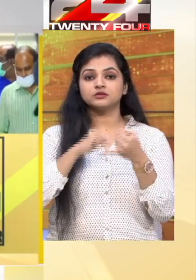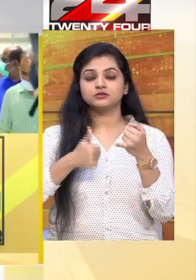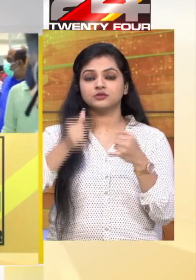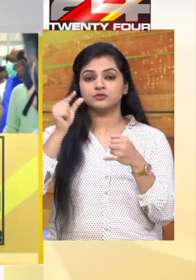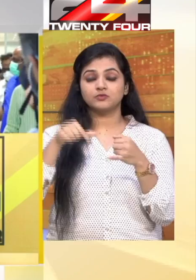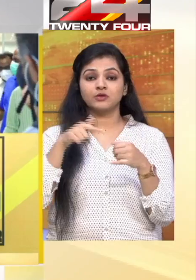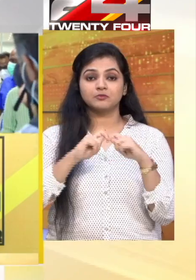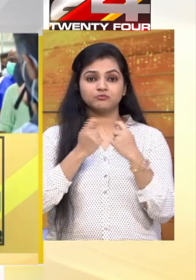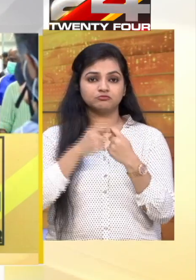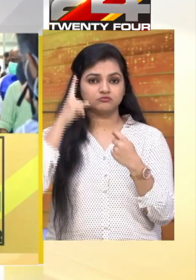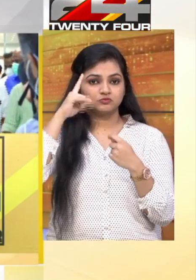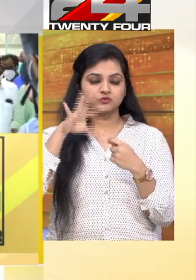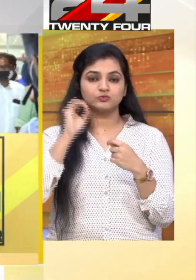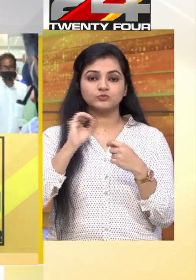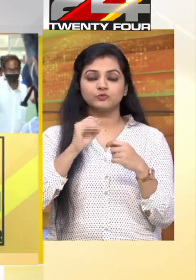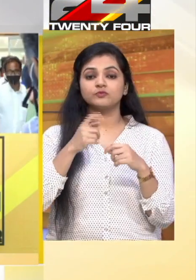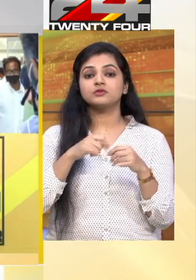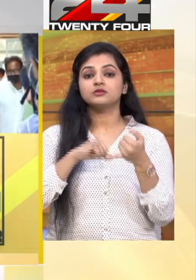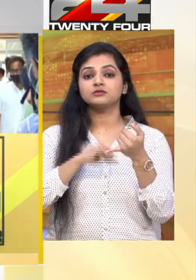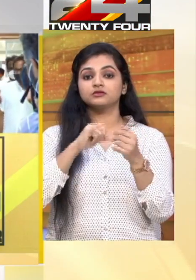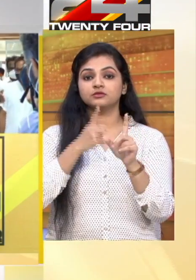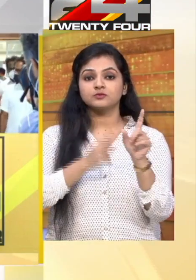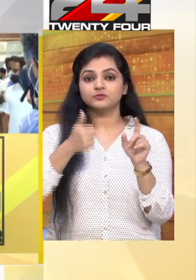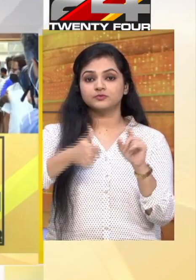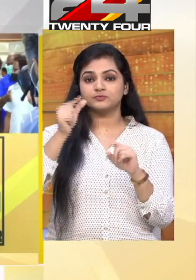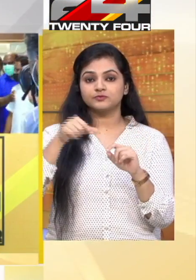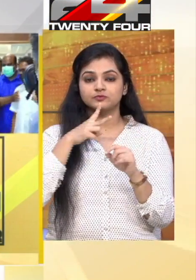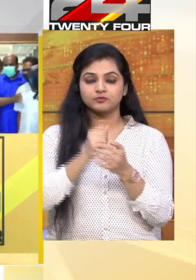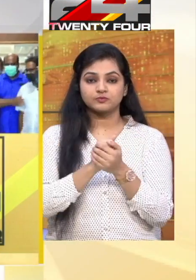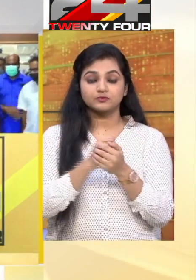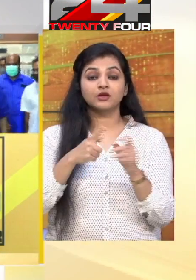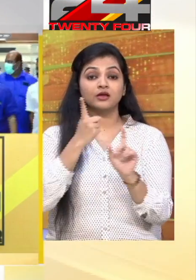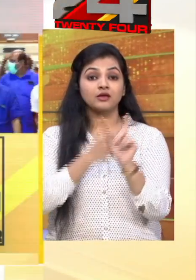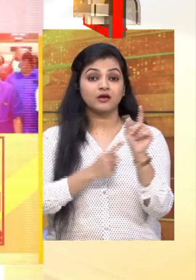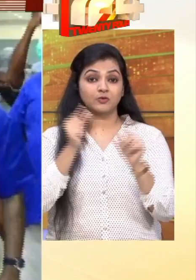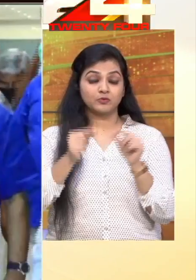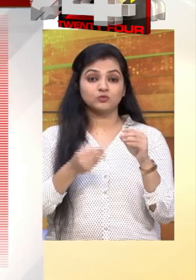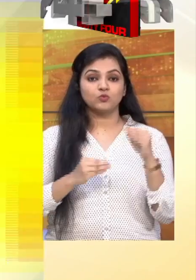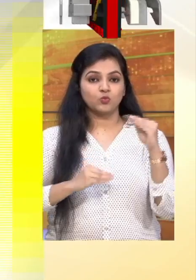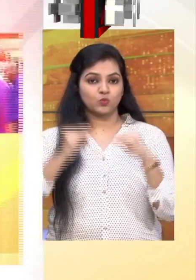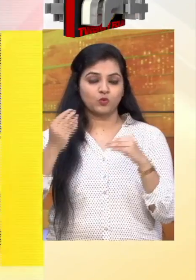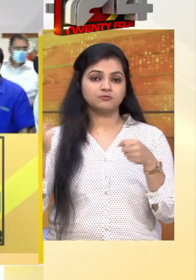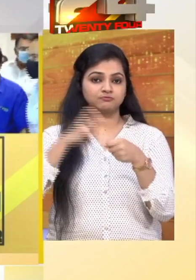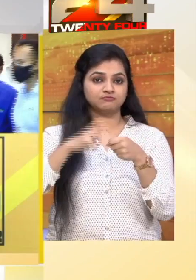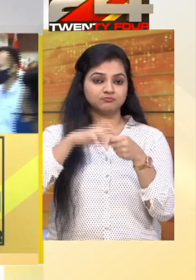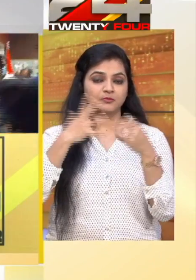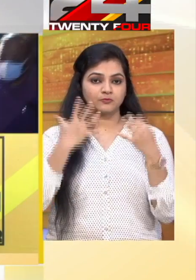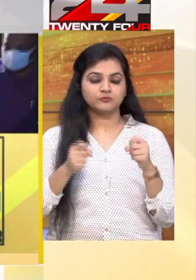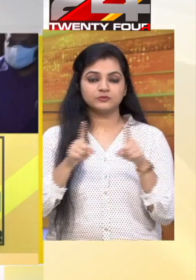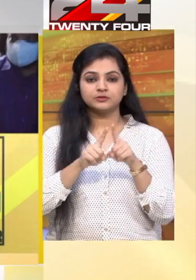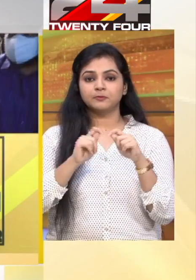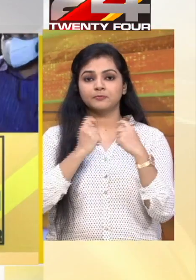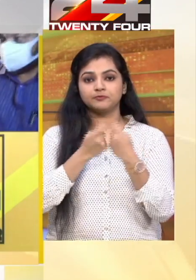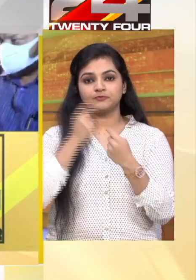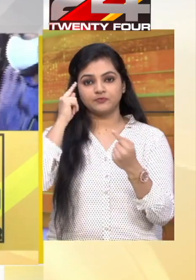തീരുമാനം പാർട്ടിക്ക് ഇല്ല എന്നാണ് സീതാറാം യെച്ചൂരി വ്യക്തമാക്കിയിരിക്കുന്നത്. അതേസമയം യുവാക്കൾക്ക് കൂടുതൽ പരിഗണന നൽകണം എന്ന ഒരു നിലപാട് തന്നെയാണ്